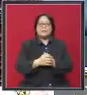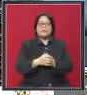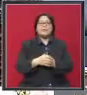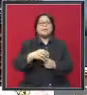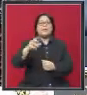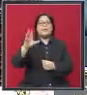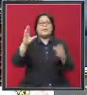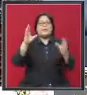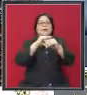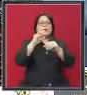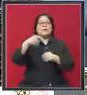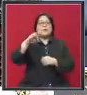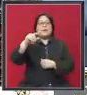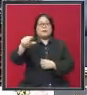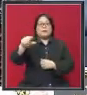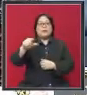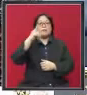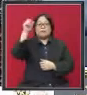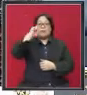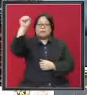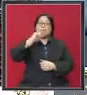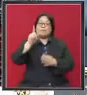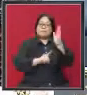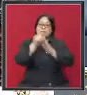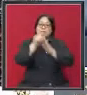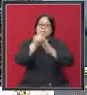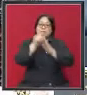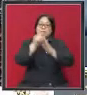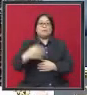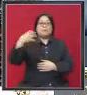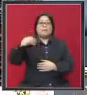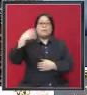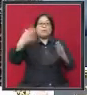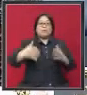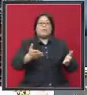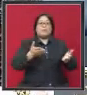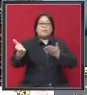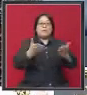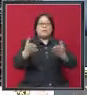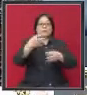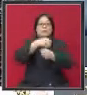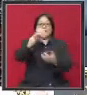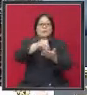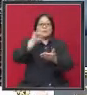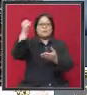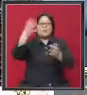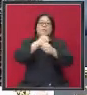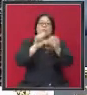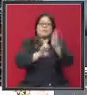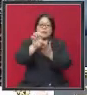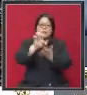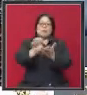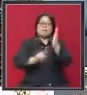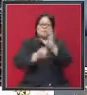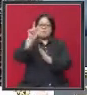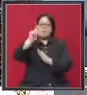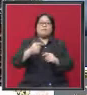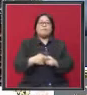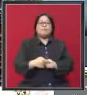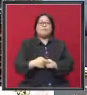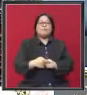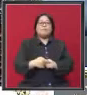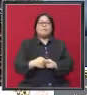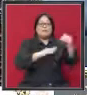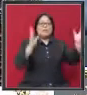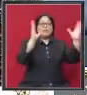Nampang kalau tak silap saya, bagi negeri Sabah adalah yang tertinggi. Dan pejabat awam yang berkhidmat di Sabah mendapat elawan yang lebih tinggi daripada pejabat yang